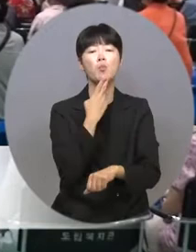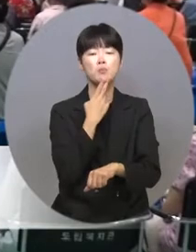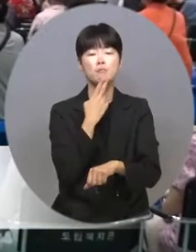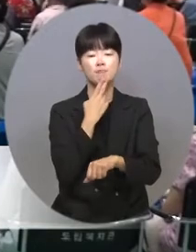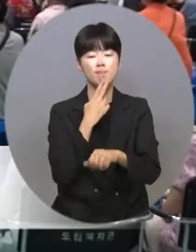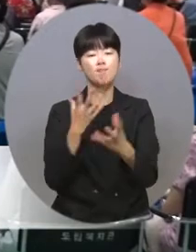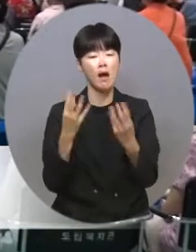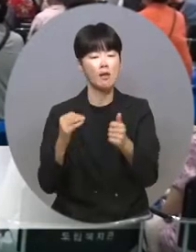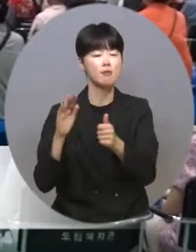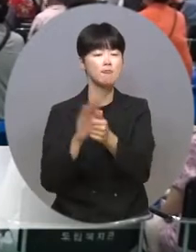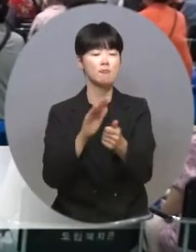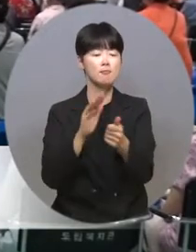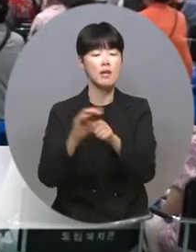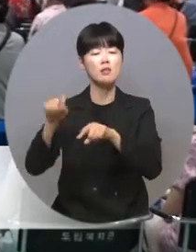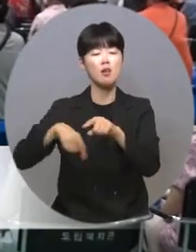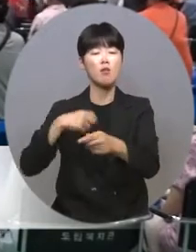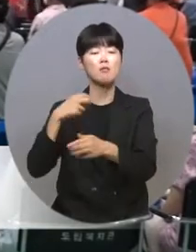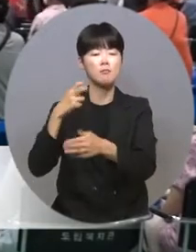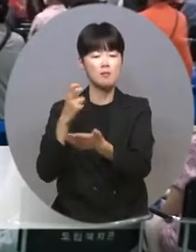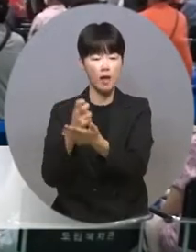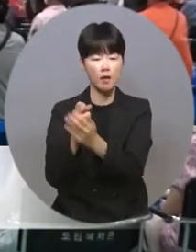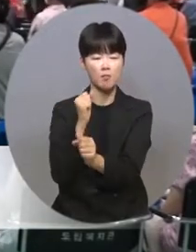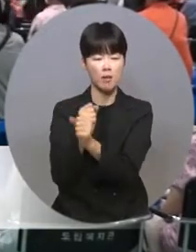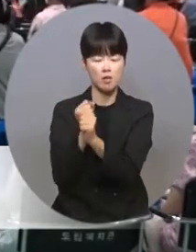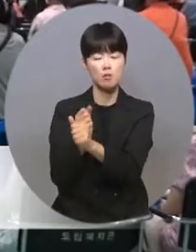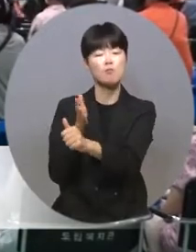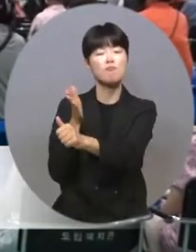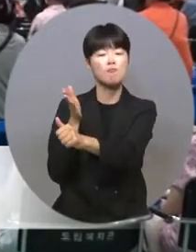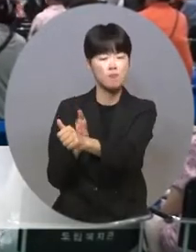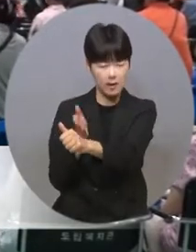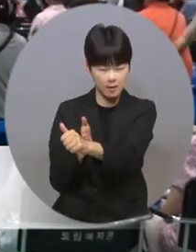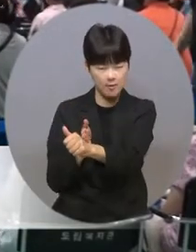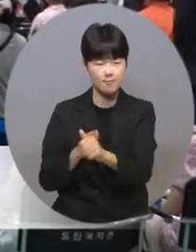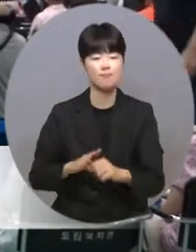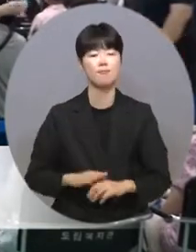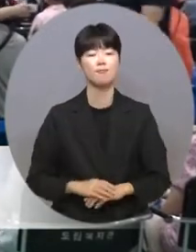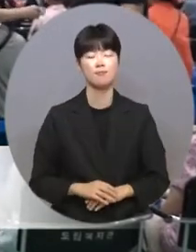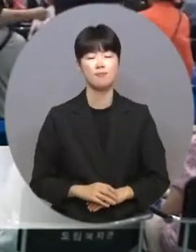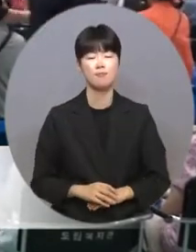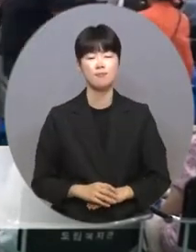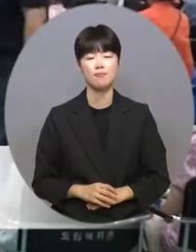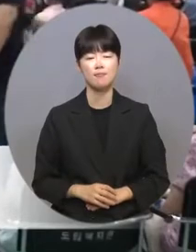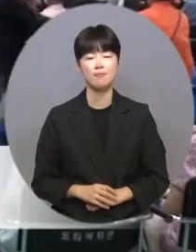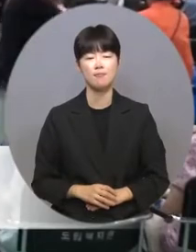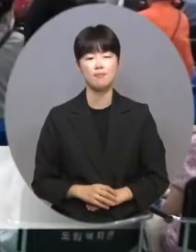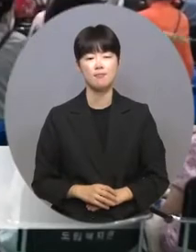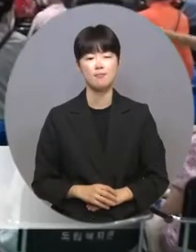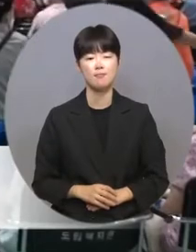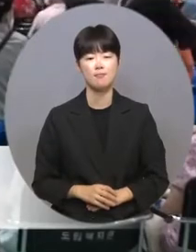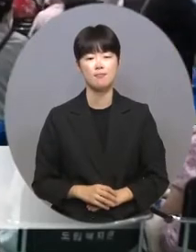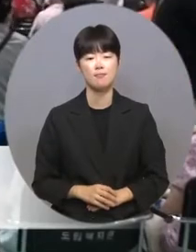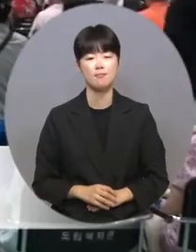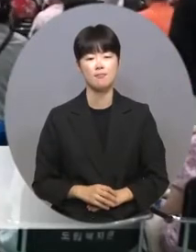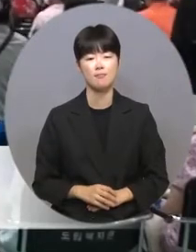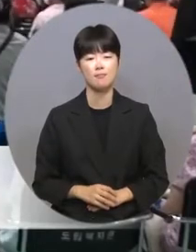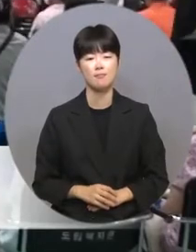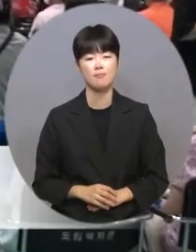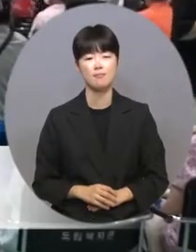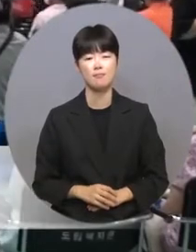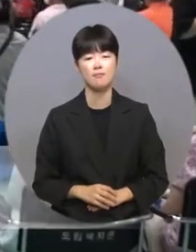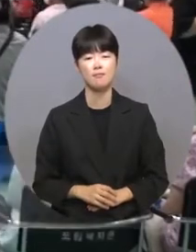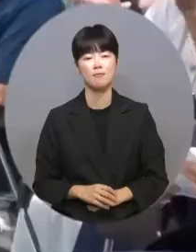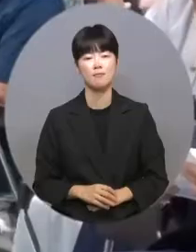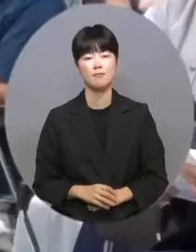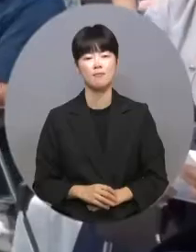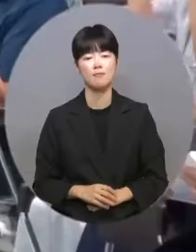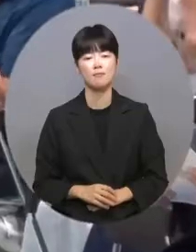편안함과 불편함이 없이 일상생활에 많이 도움을 주도록 그 정책을 부탁드리는 말씀을 드리고자